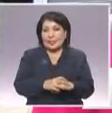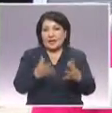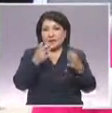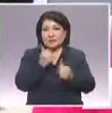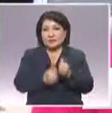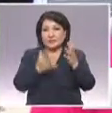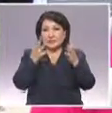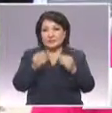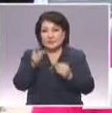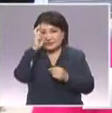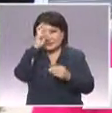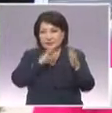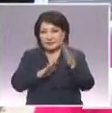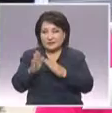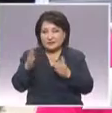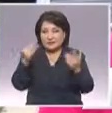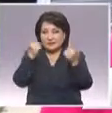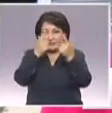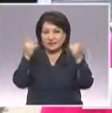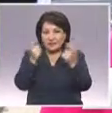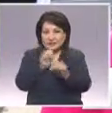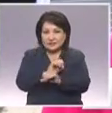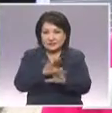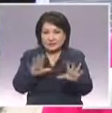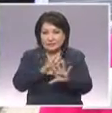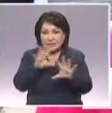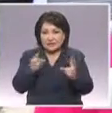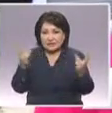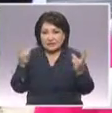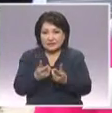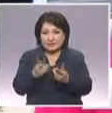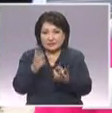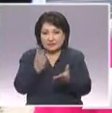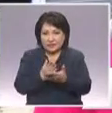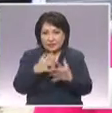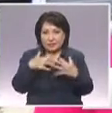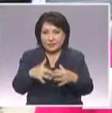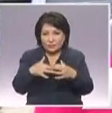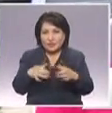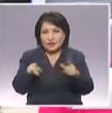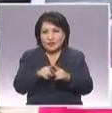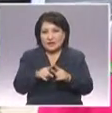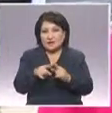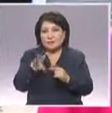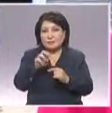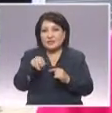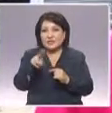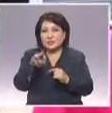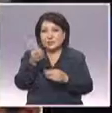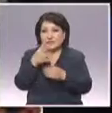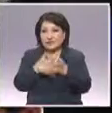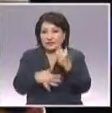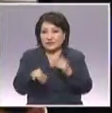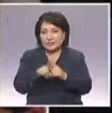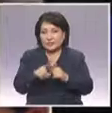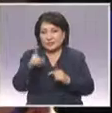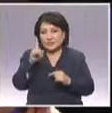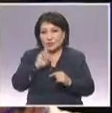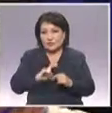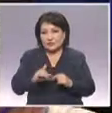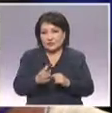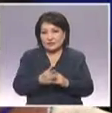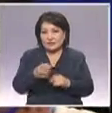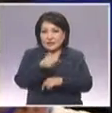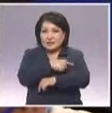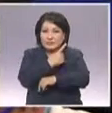Күнделікті елге хабар таратып жатырмыз. Барлық керекті заттар бар медиа орталықта. Бастысы өте қолайлы біз үшін. Дәл осы мезетте